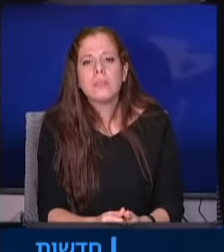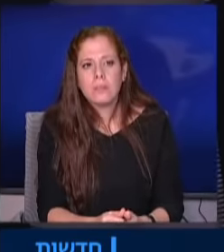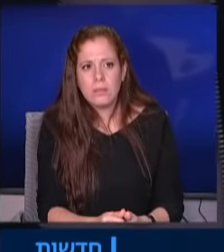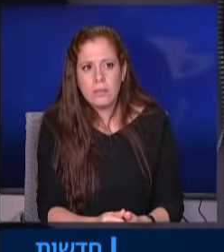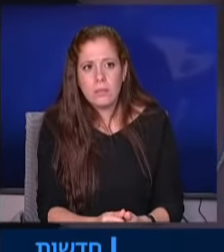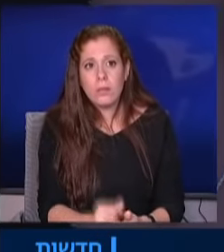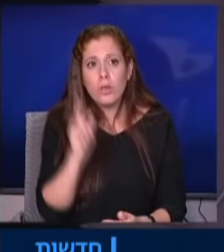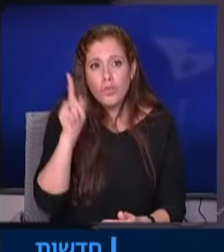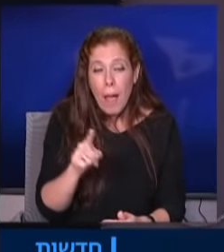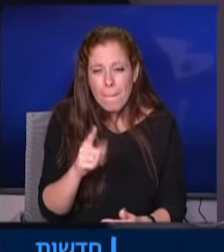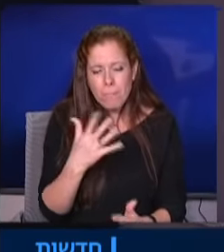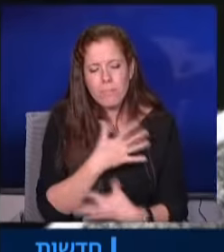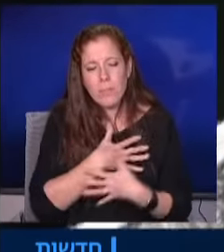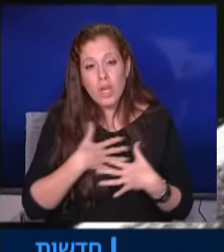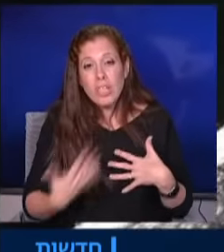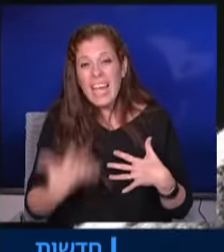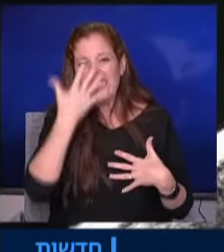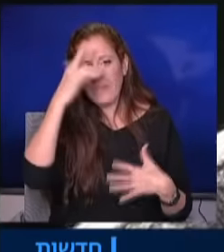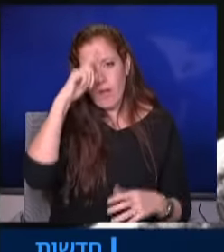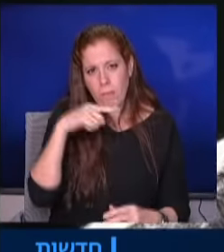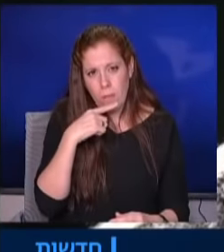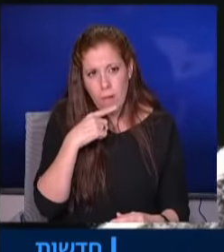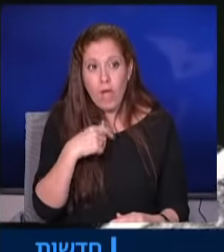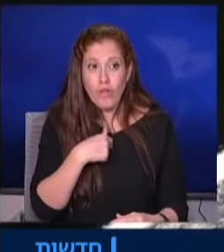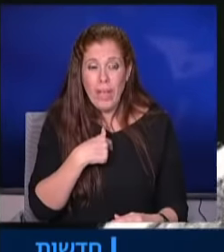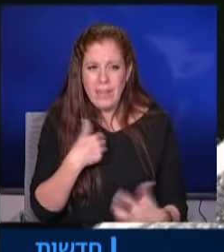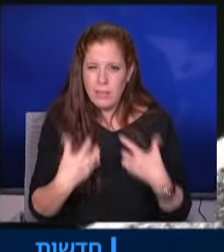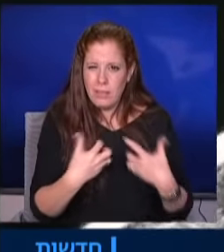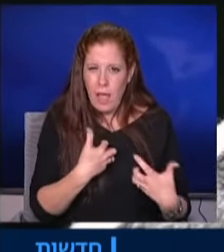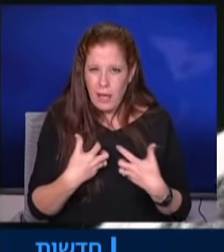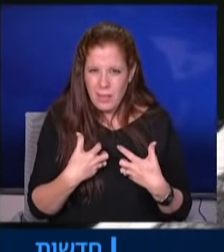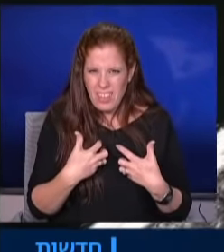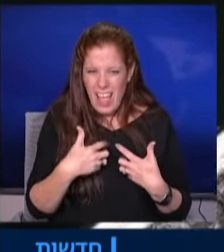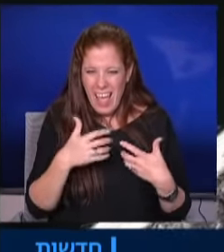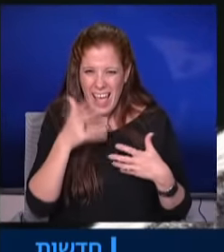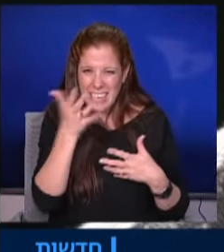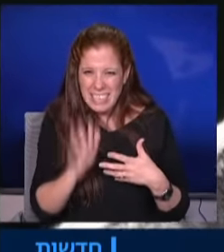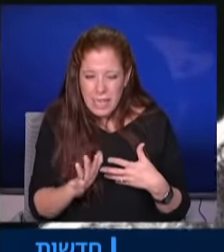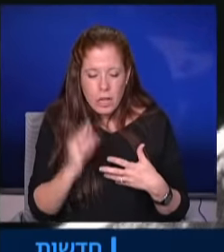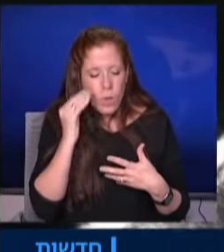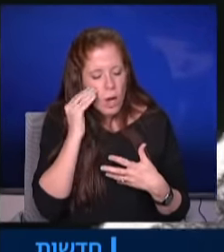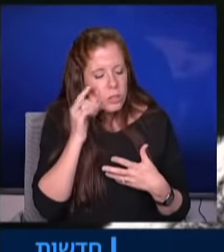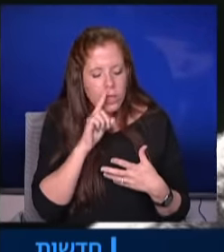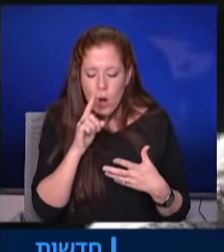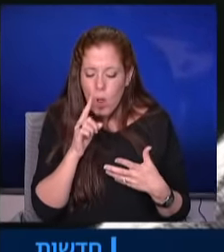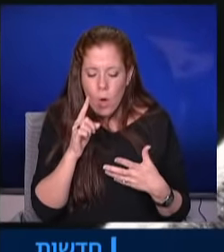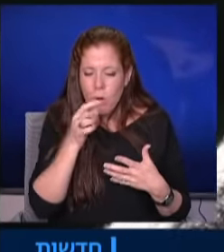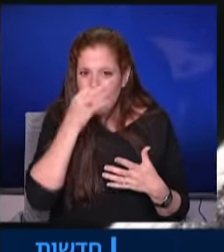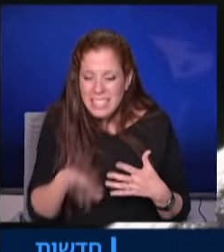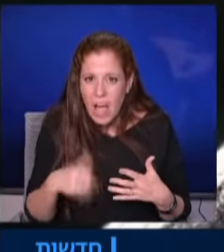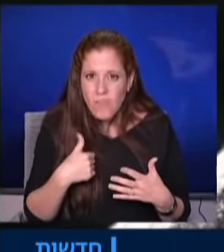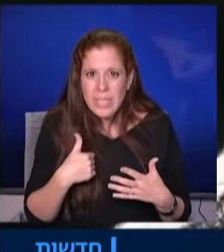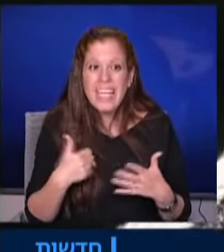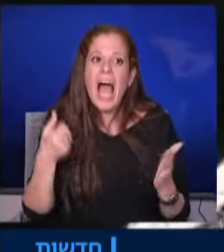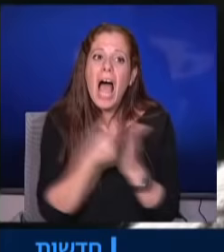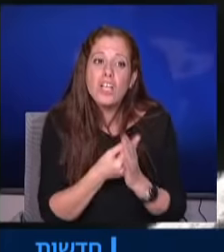שם הוא חווה את האכזבה מאבא שלו. כשאני שיחקתי את הסצנה הזאת, אני זוכר שהוא לא הרפא ממני עד שהוא יראה עליי